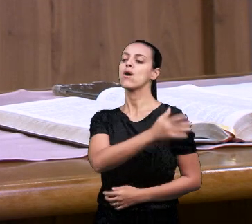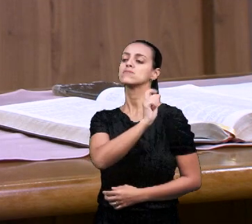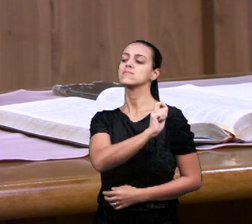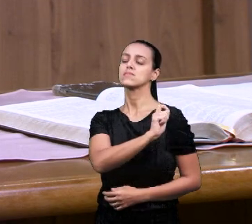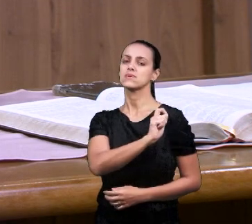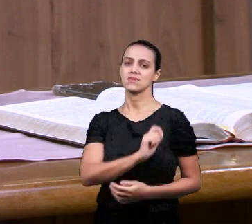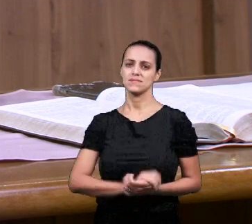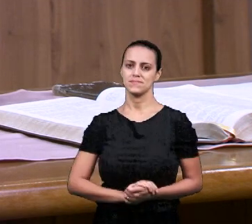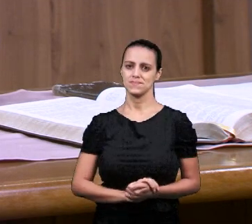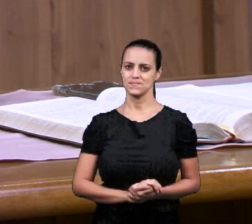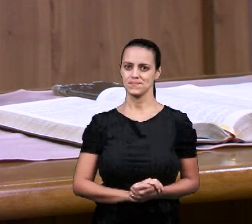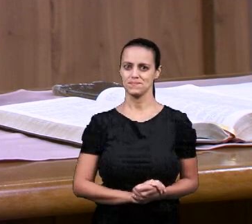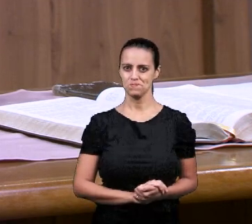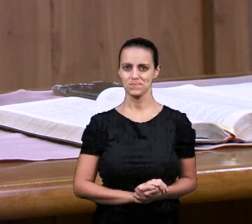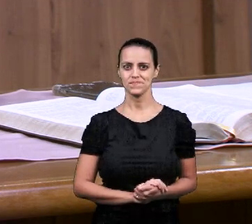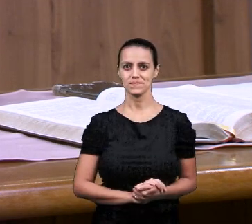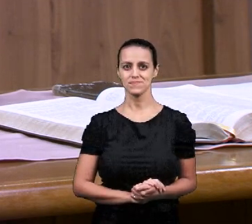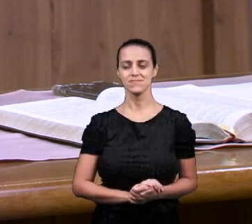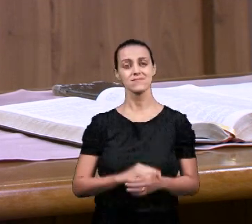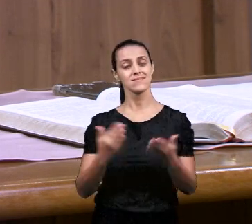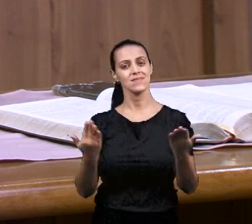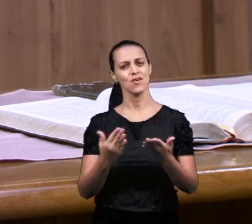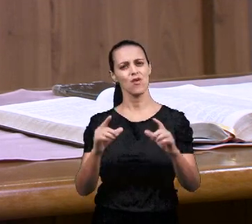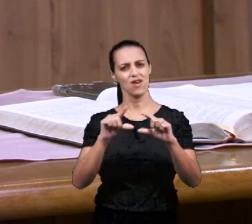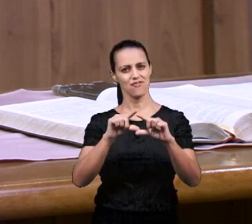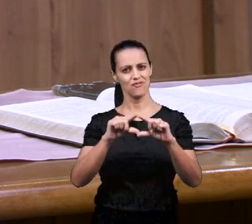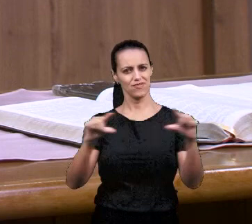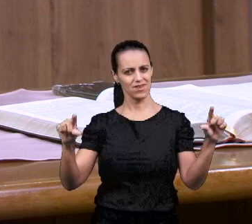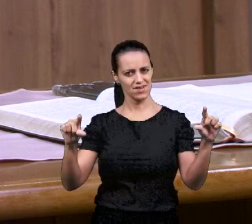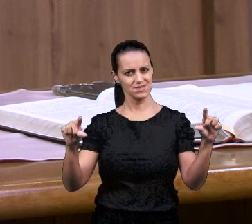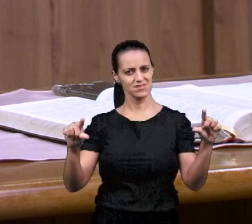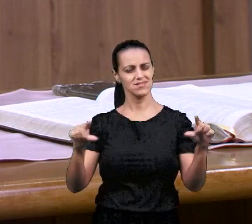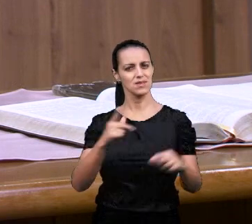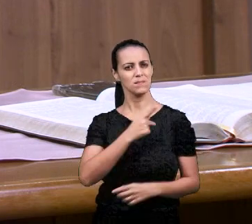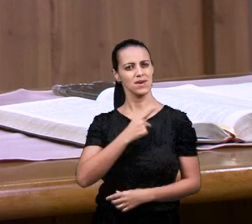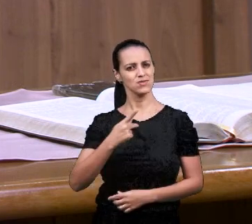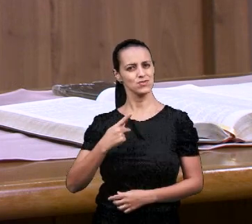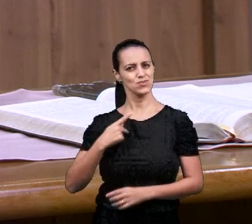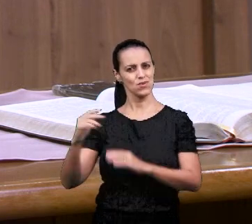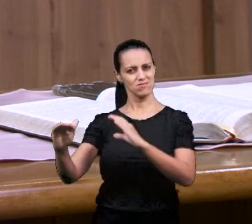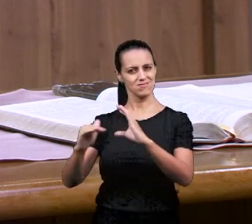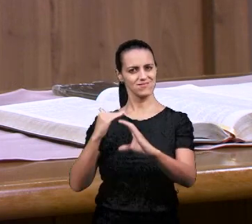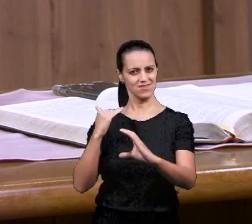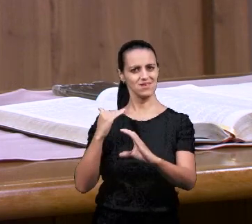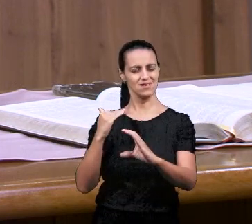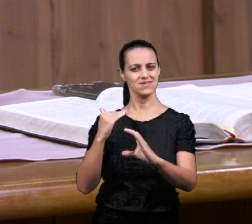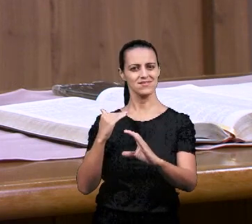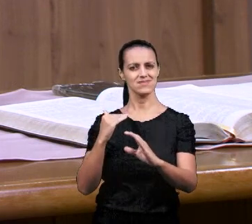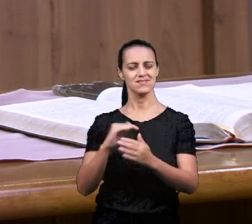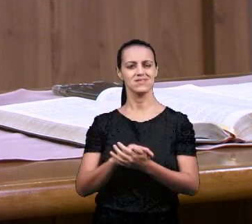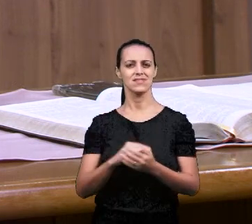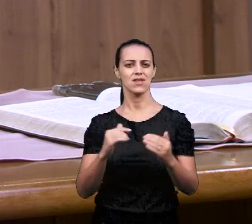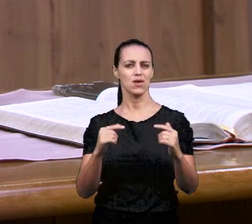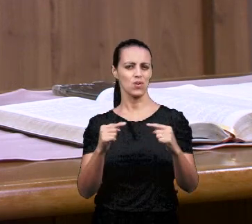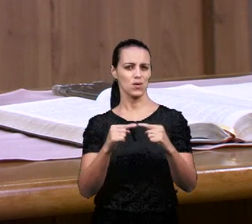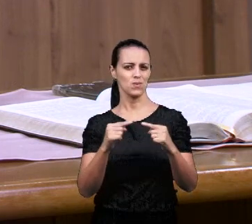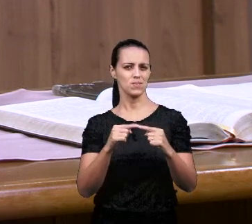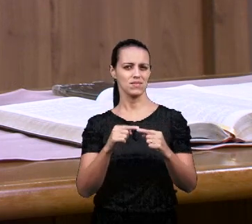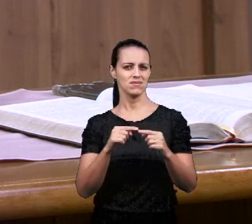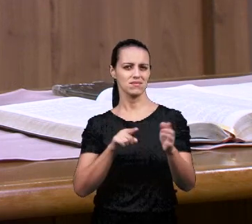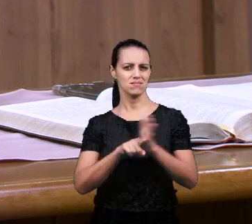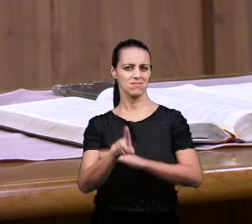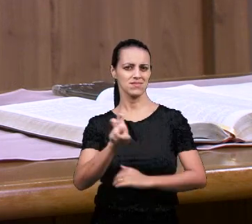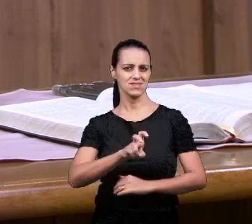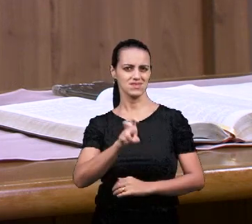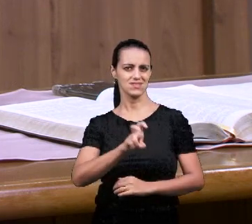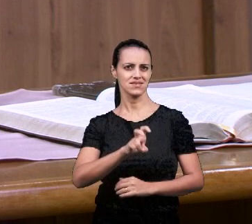prochain? Mes frères, nous allons lire une phrase qui a été envoyée par un pasteur. Un pasteur lit cette cinquième question et